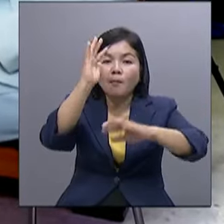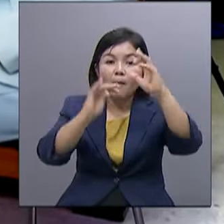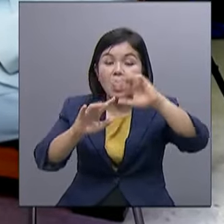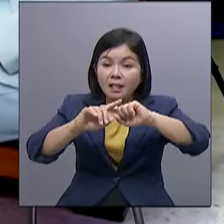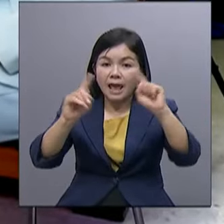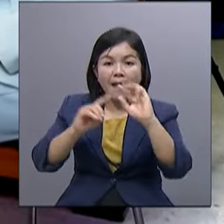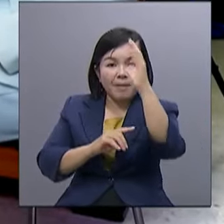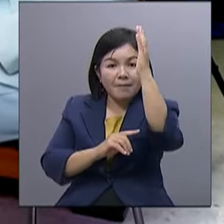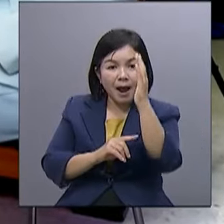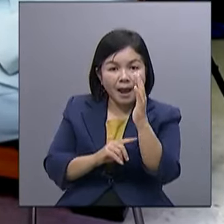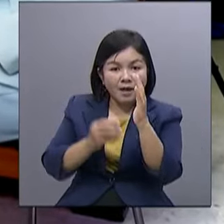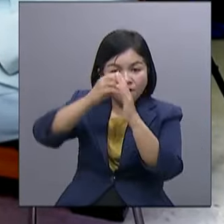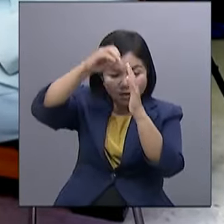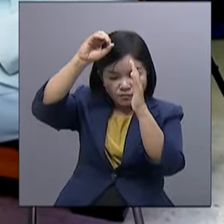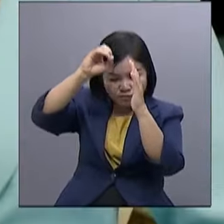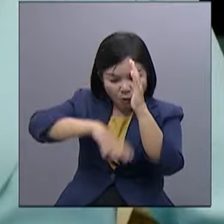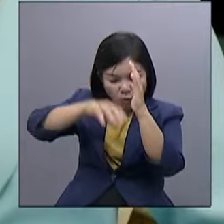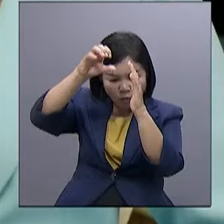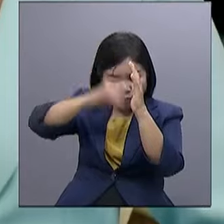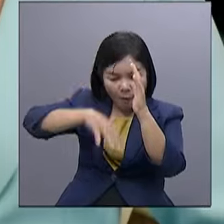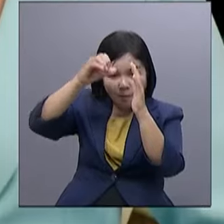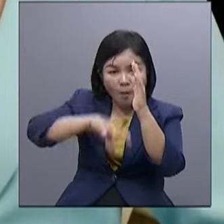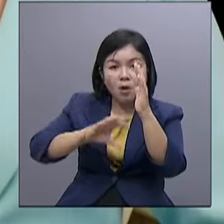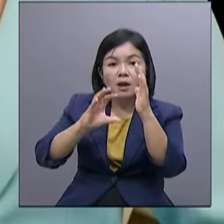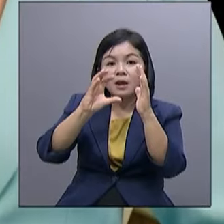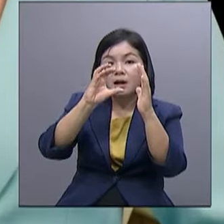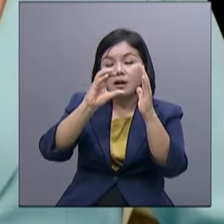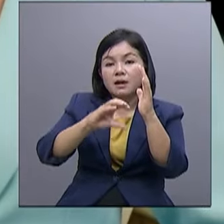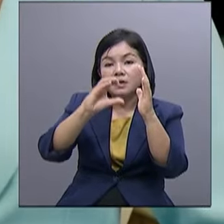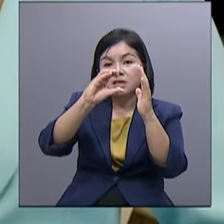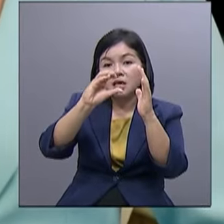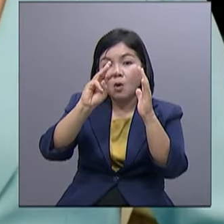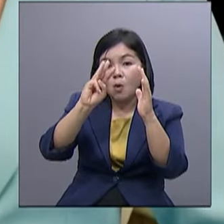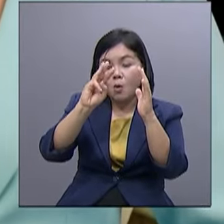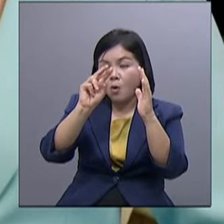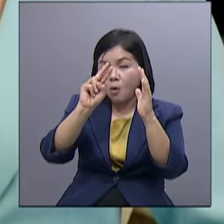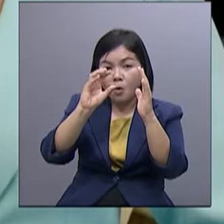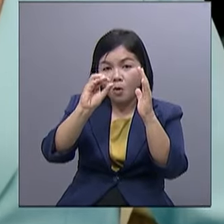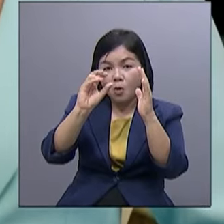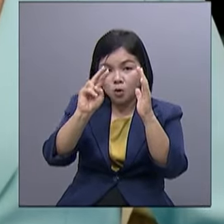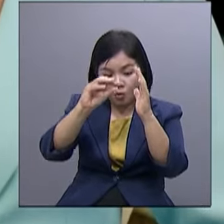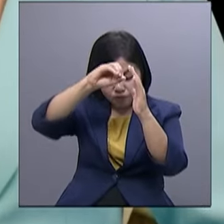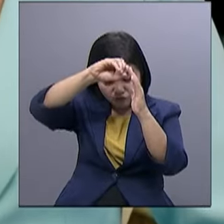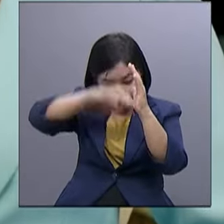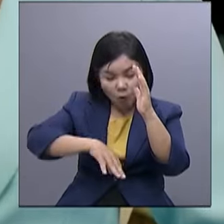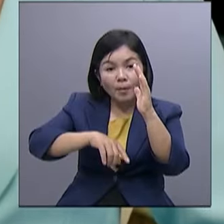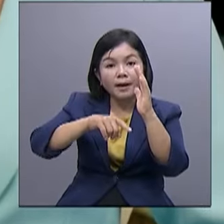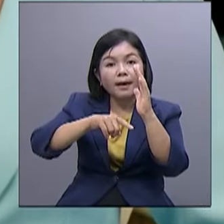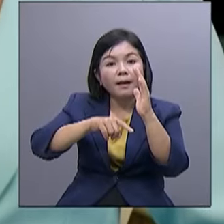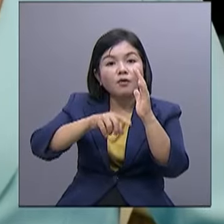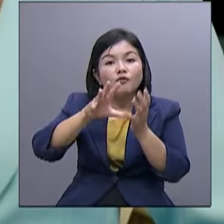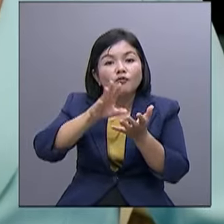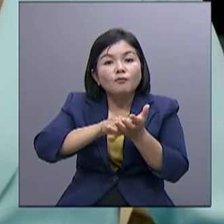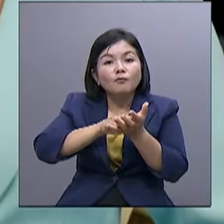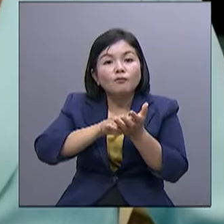ใหญ่มันก็จะตกเสร็จแล้วก็จะฝังลงไปใต้จากนั้นก็อยู่เป็น 100 200ปีอยู่ในนั้นเลยเพราะว่ามันจมไปใต้เลนพอใต้